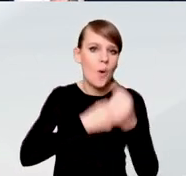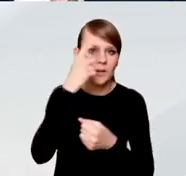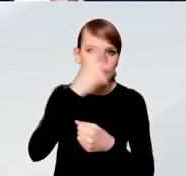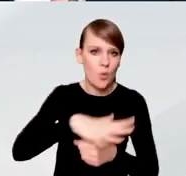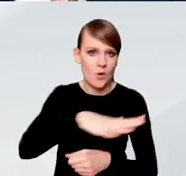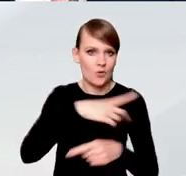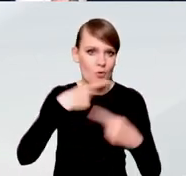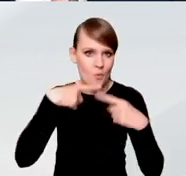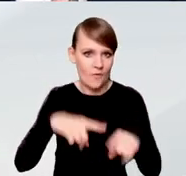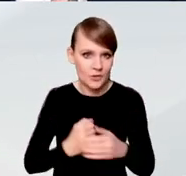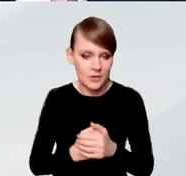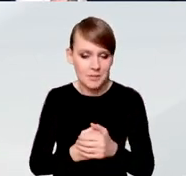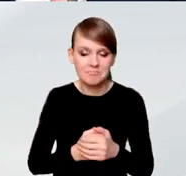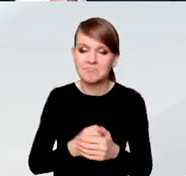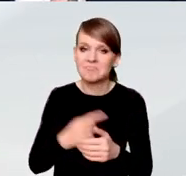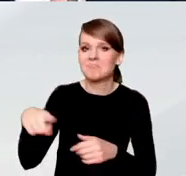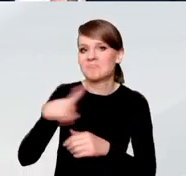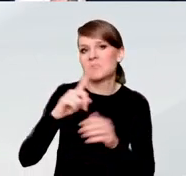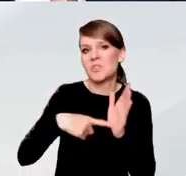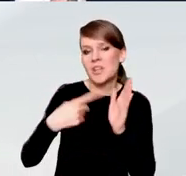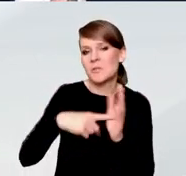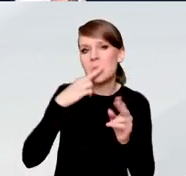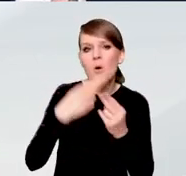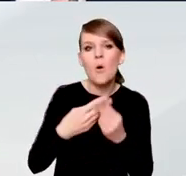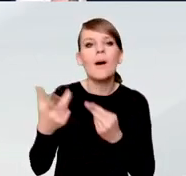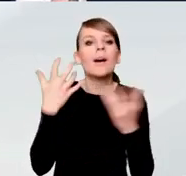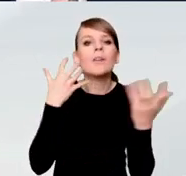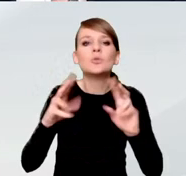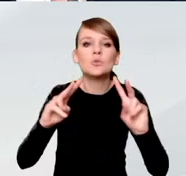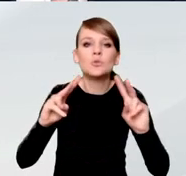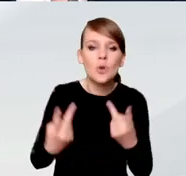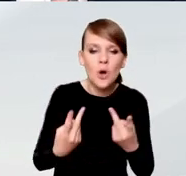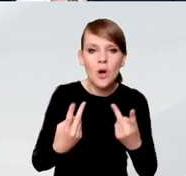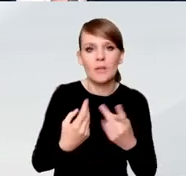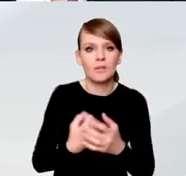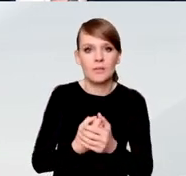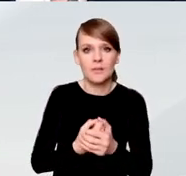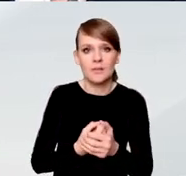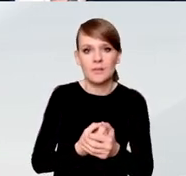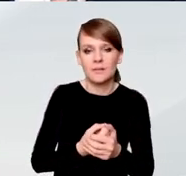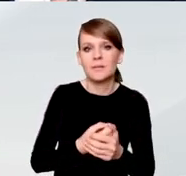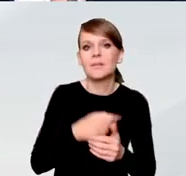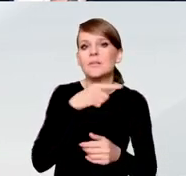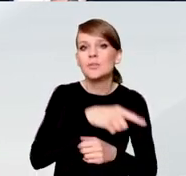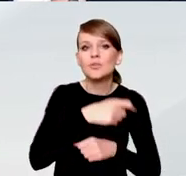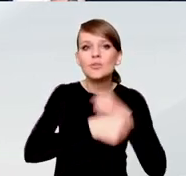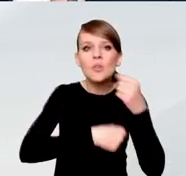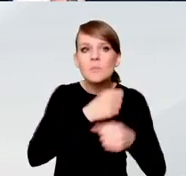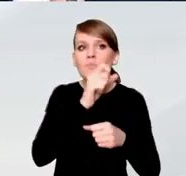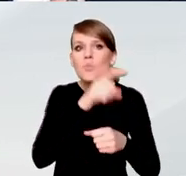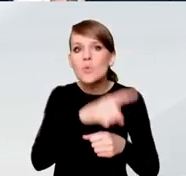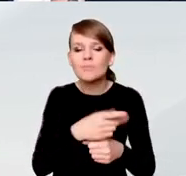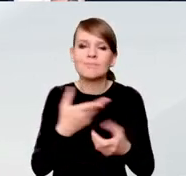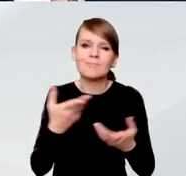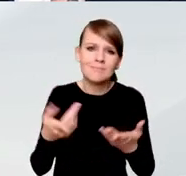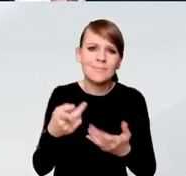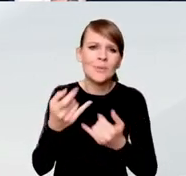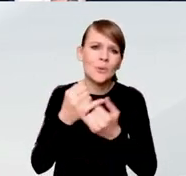najczęściej badani wskazywali, że dowiadują się o działaniach społecznie odpowiedzialnych z mediów